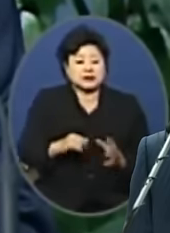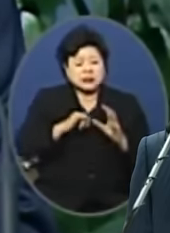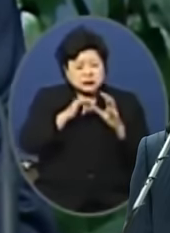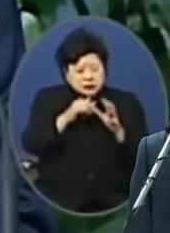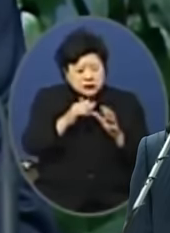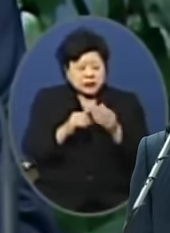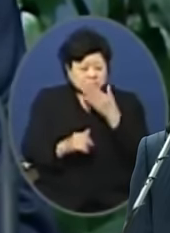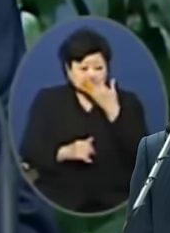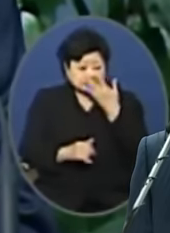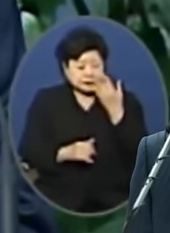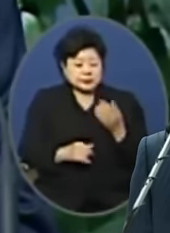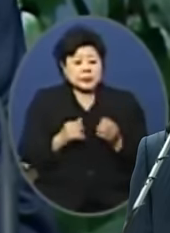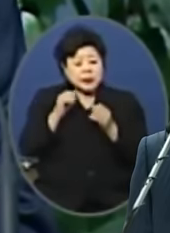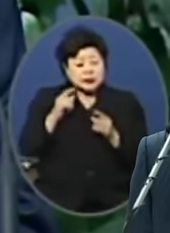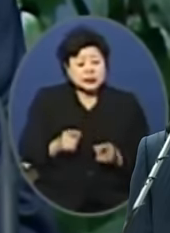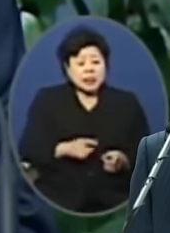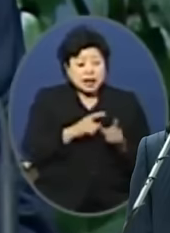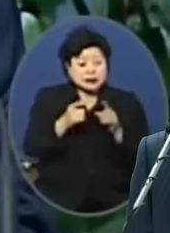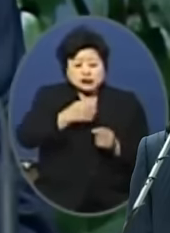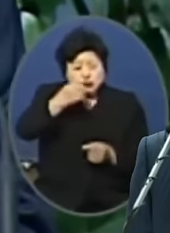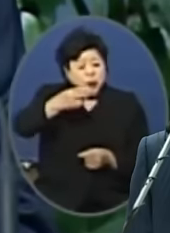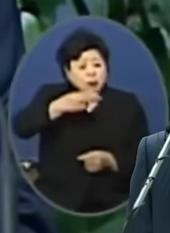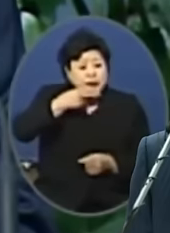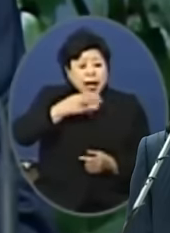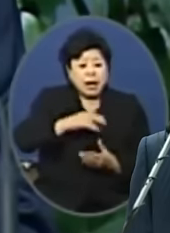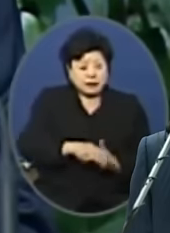세상에는 살아갈 수 있는 꿈이 없다.